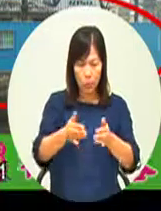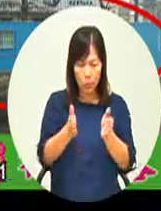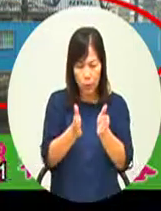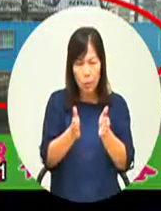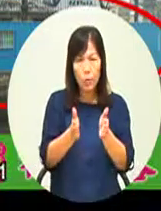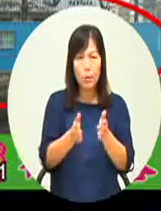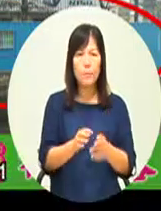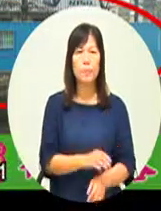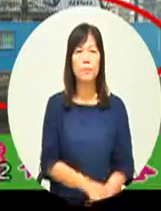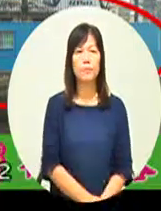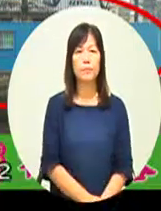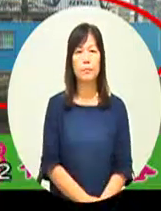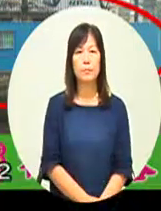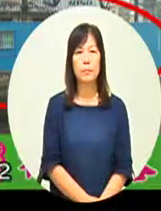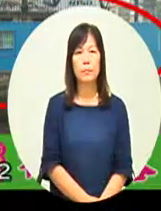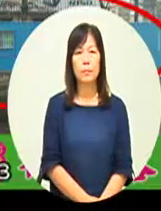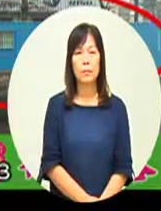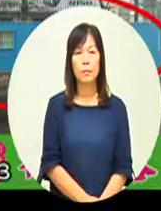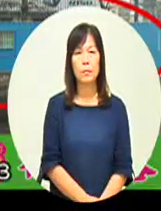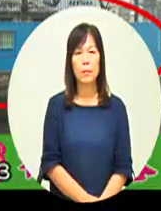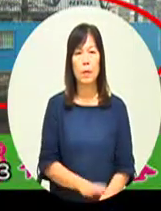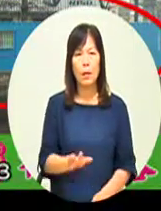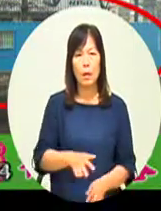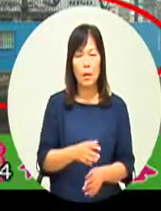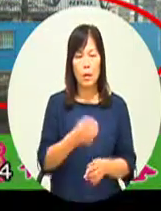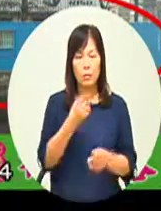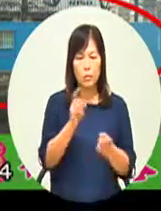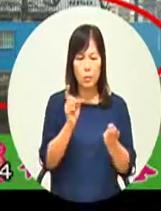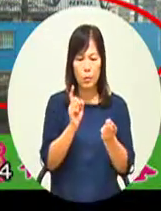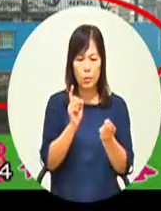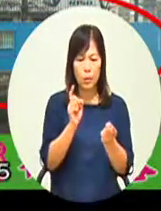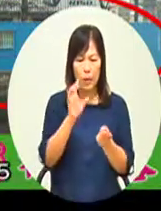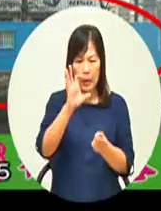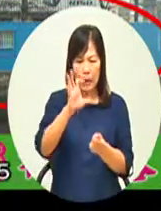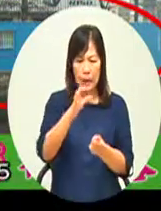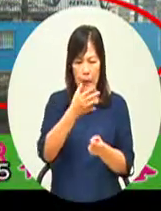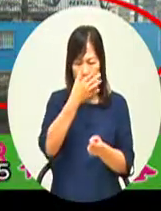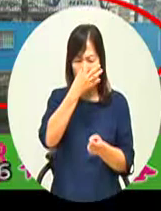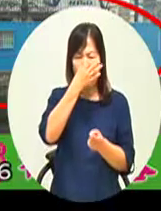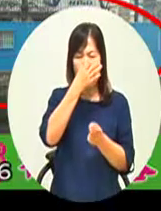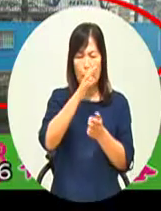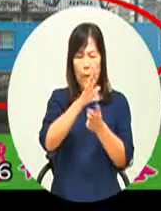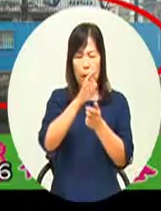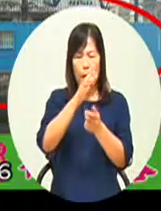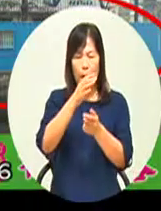在一个晦气的厕所，啊，当初